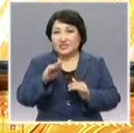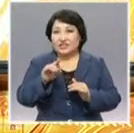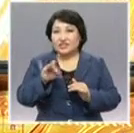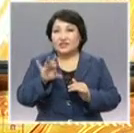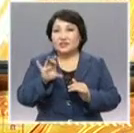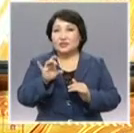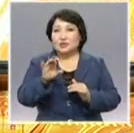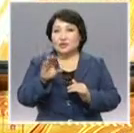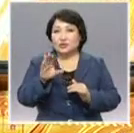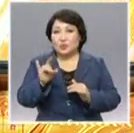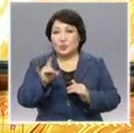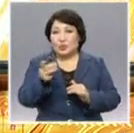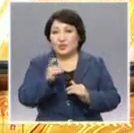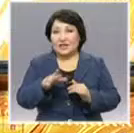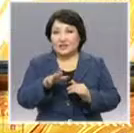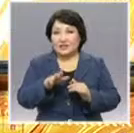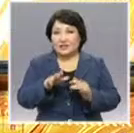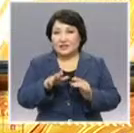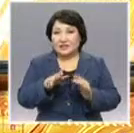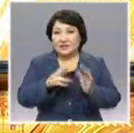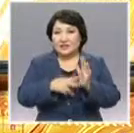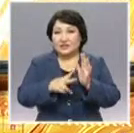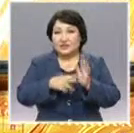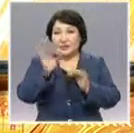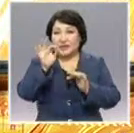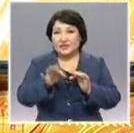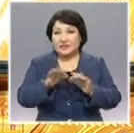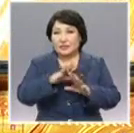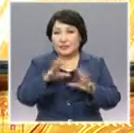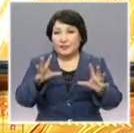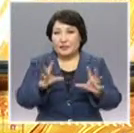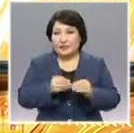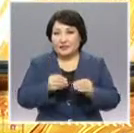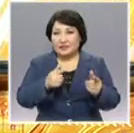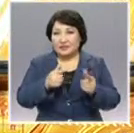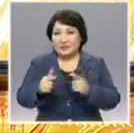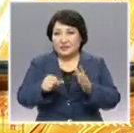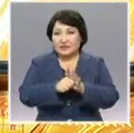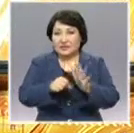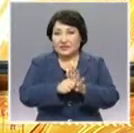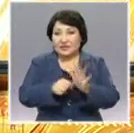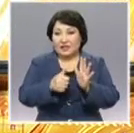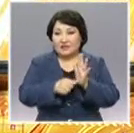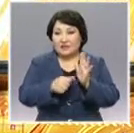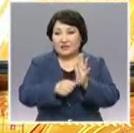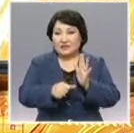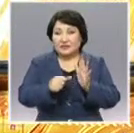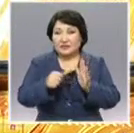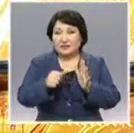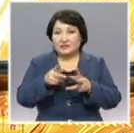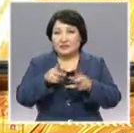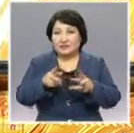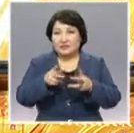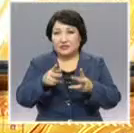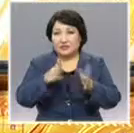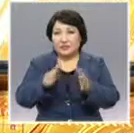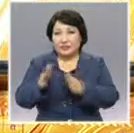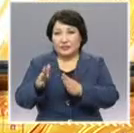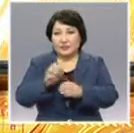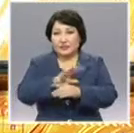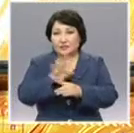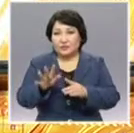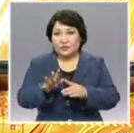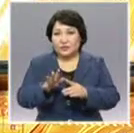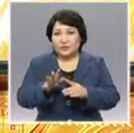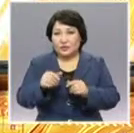қазір. Жылу беру себебін бәрі үйлердің бәрі 659 үйдің бәрі жылу беріліп қамтасылып отыр қазір. Өткенде